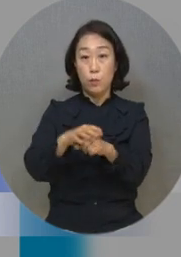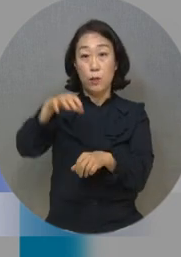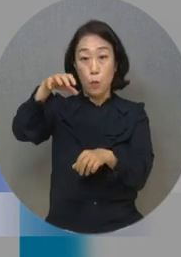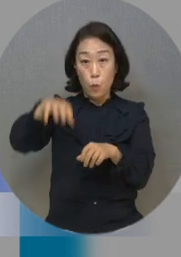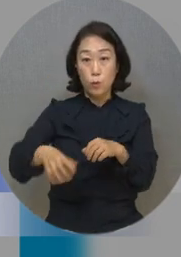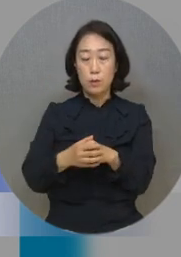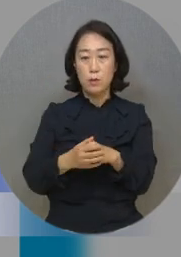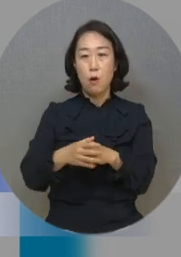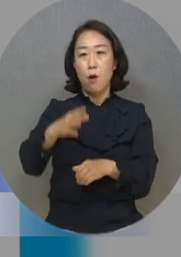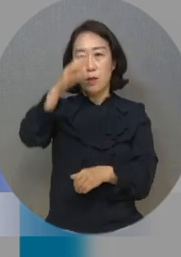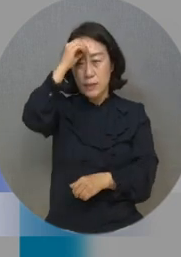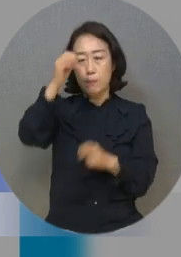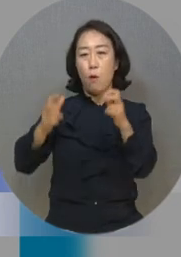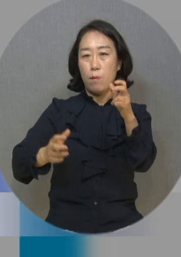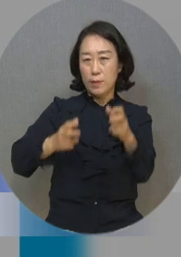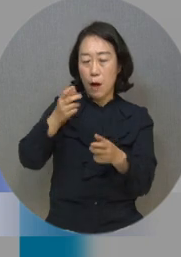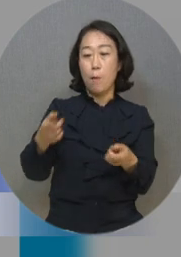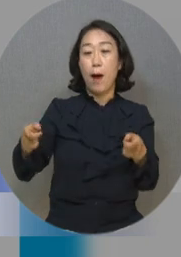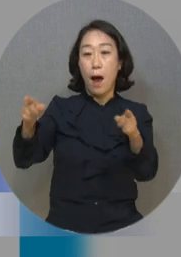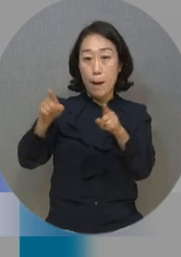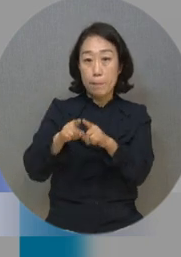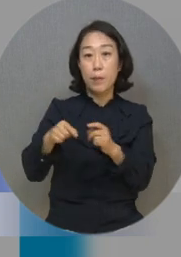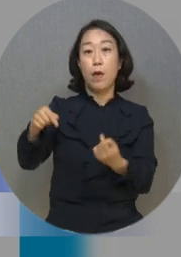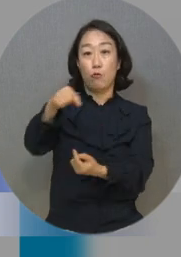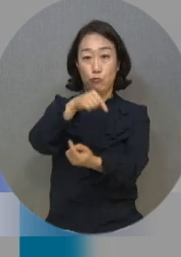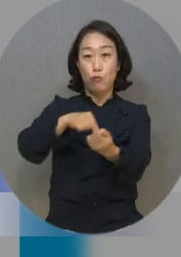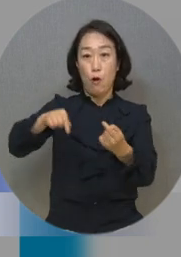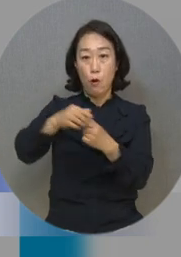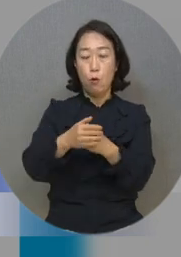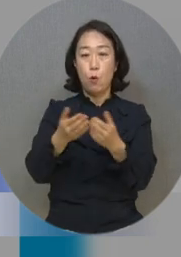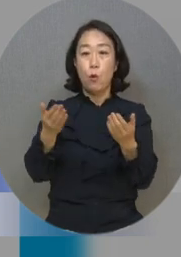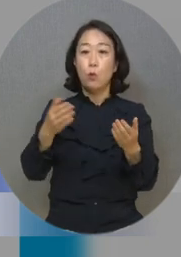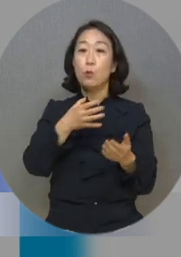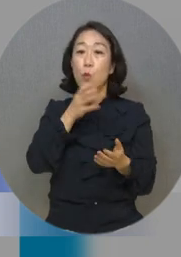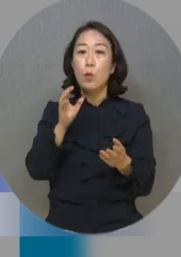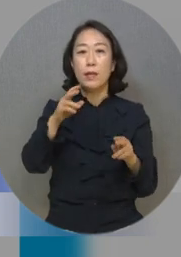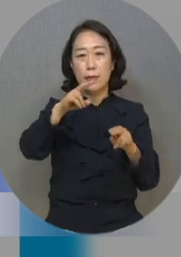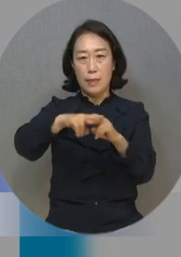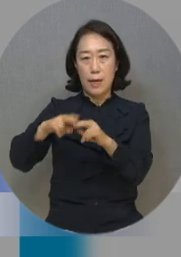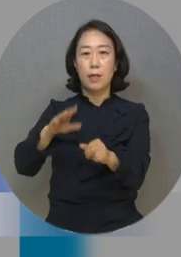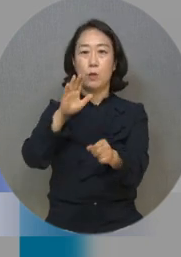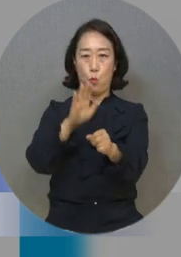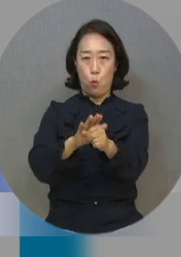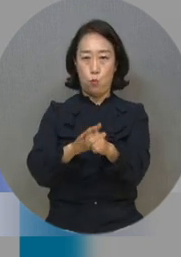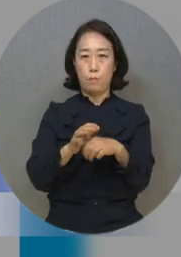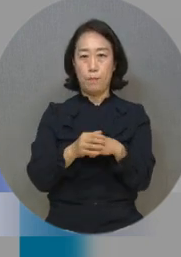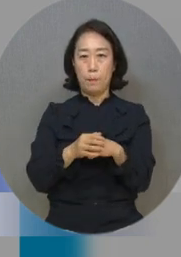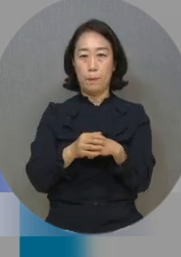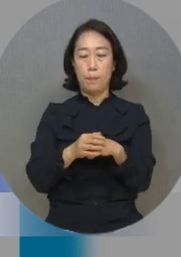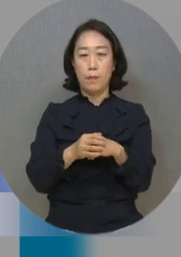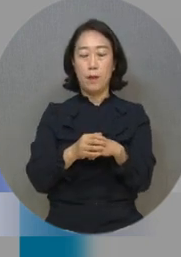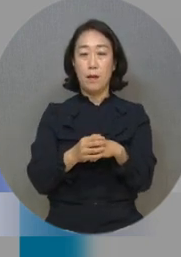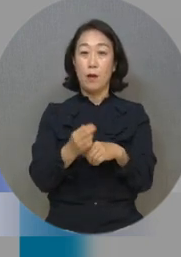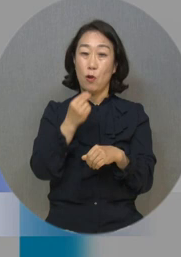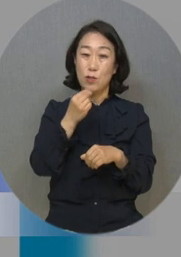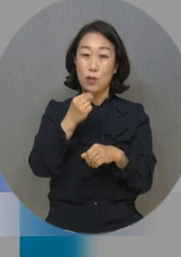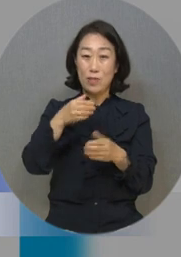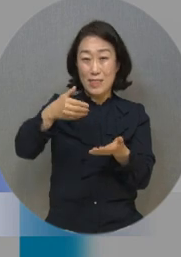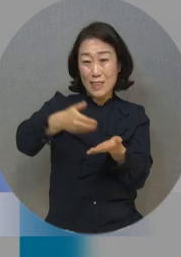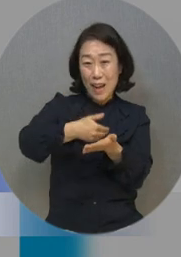시범사업을 공동으로 운영함으로써 노인 일자리 창출에 나설 예정입니다 한편 금번 폐 건전지